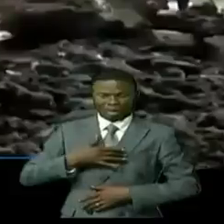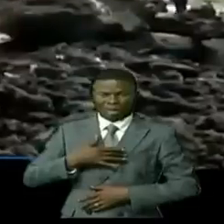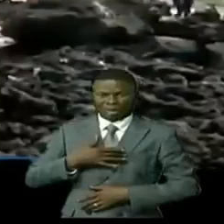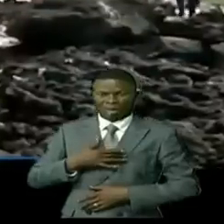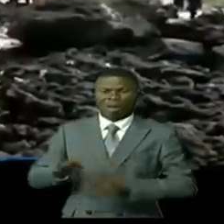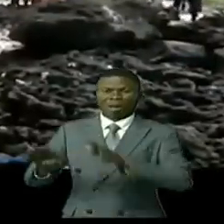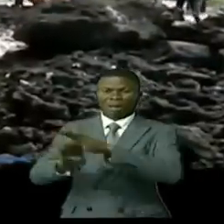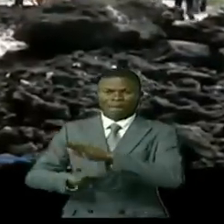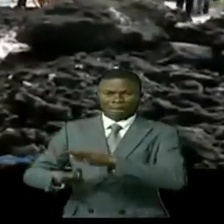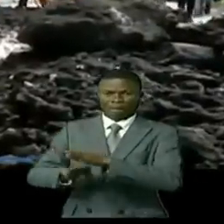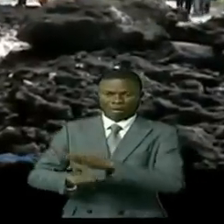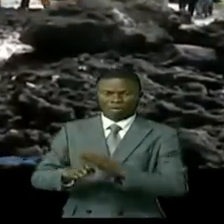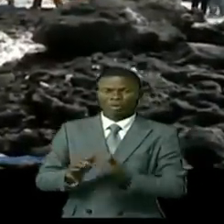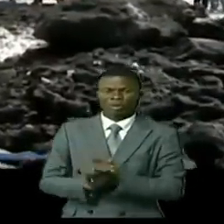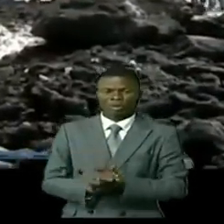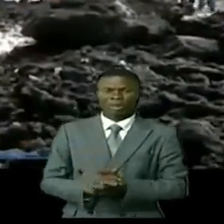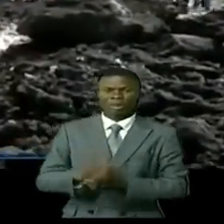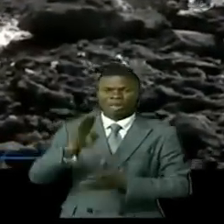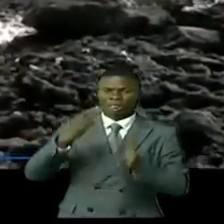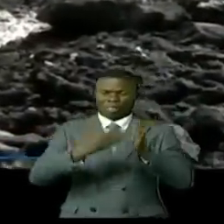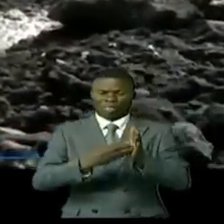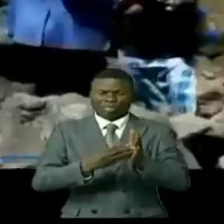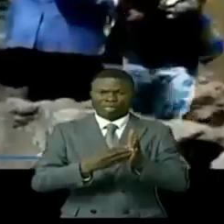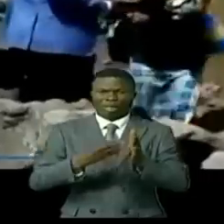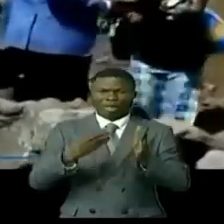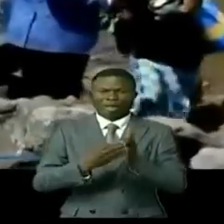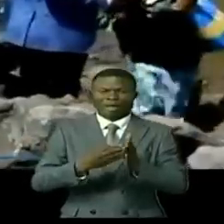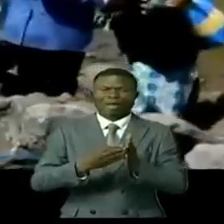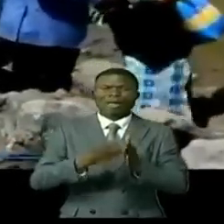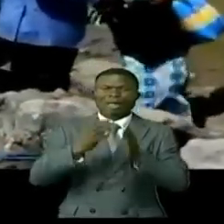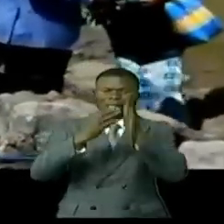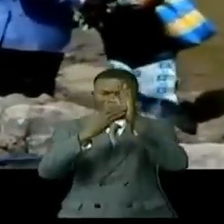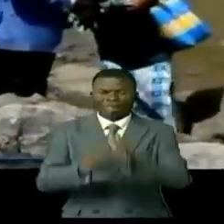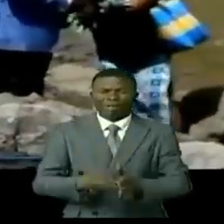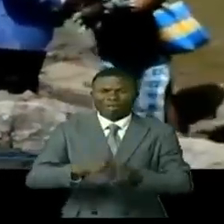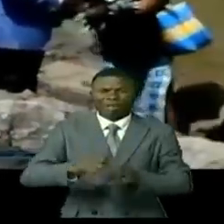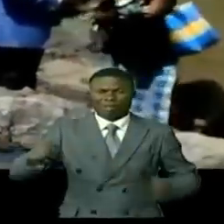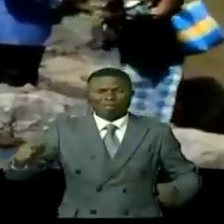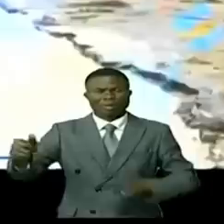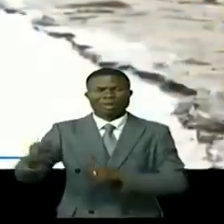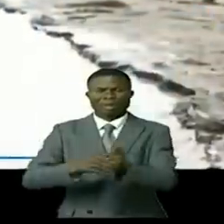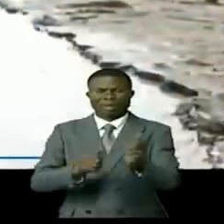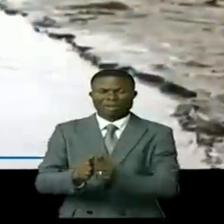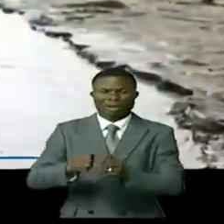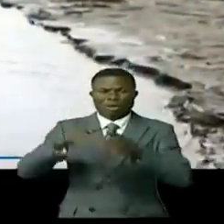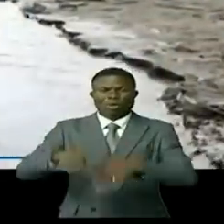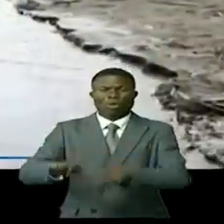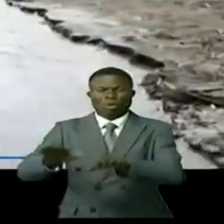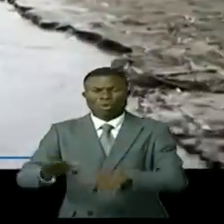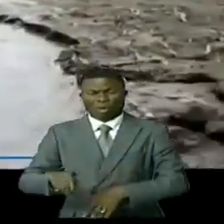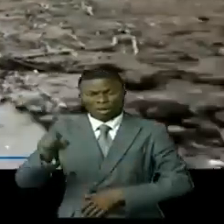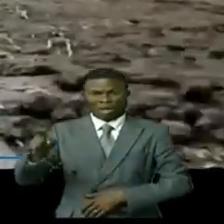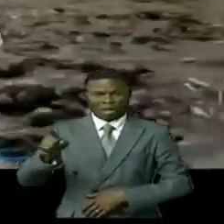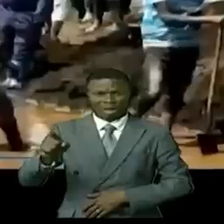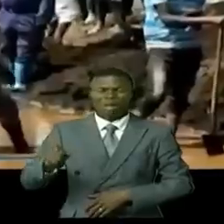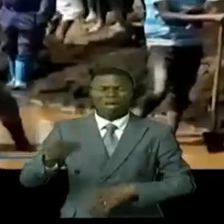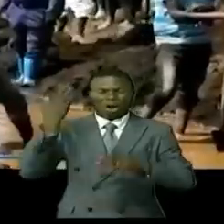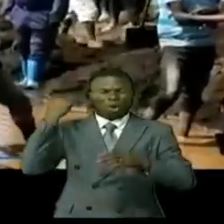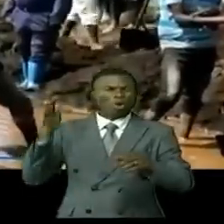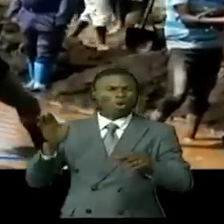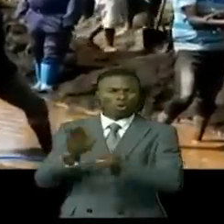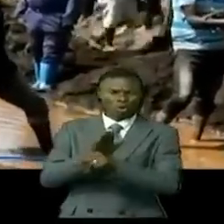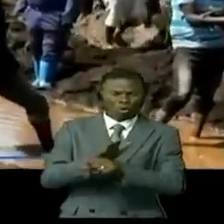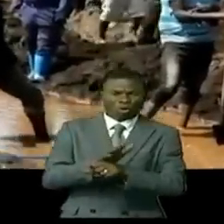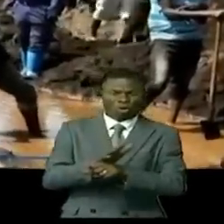où 900 mètres de la chaussée sont envahis. À cet endroit, la rivière Ngueriko avait été inondée et a